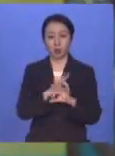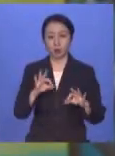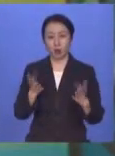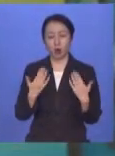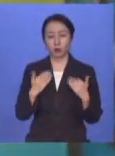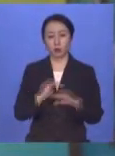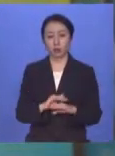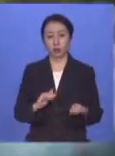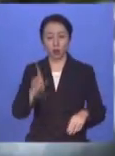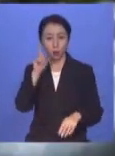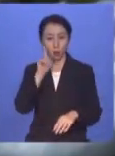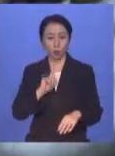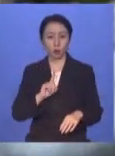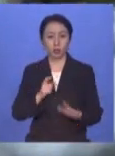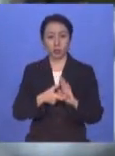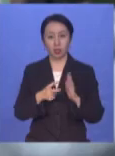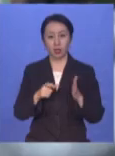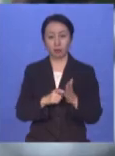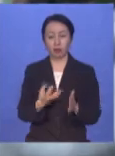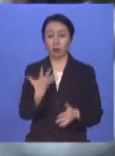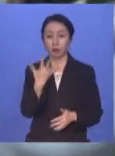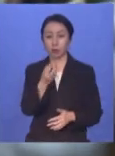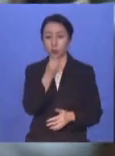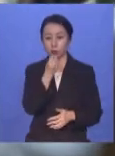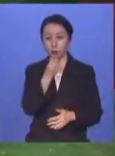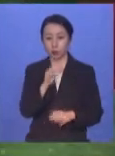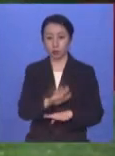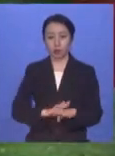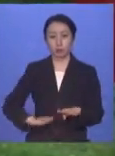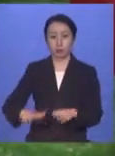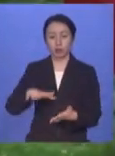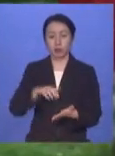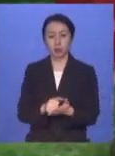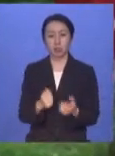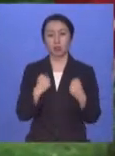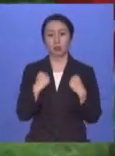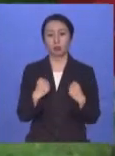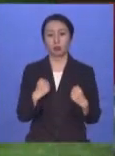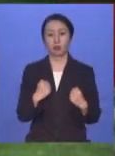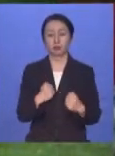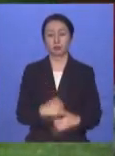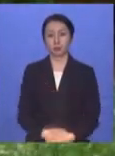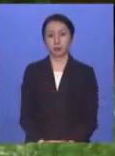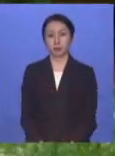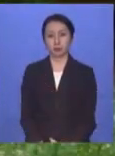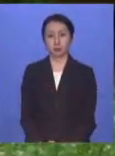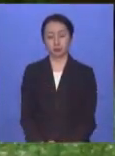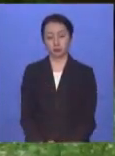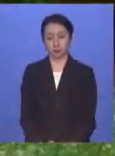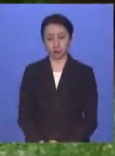отдыха детей. Уютные корпуса, 5-разовое питание и площадки для занятия спортом. Диас Усен, Дамир Ескендиров, служба новостей.